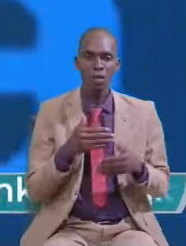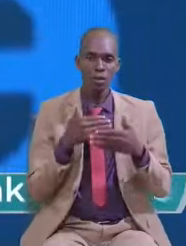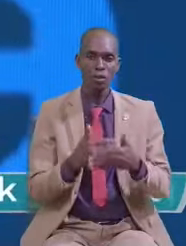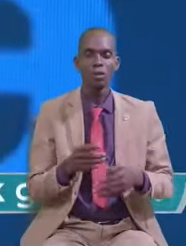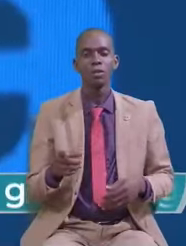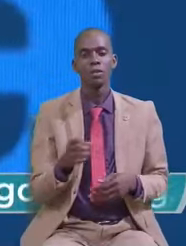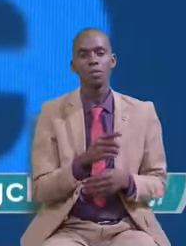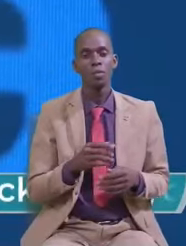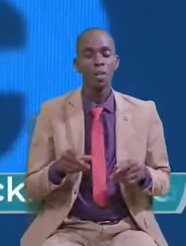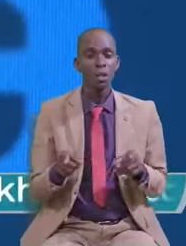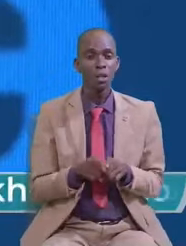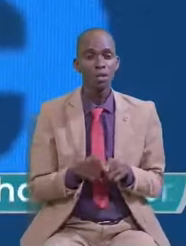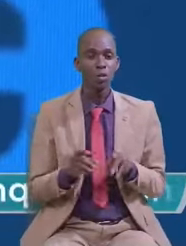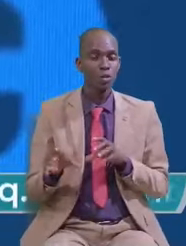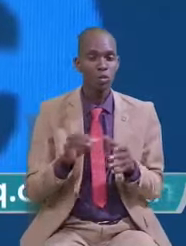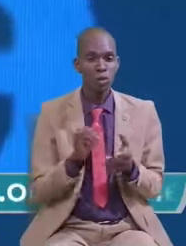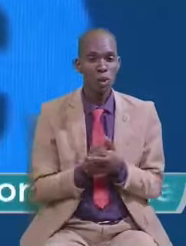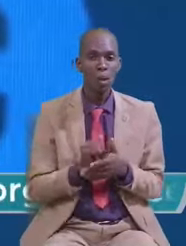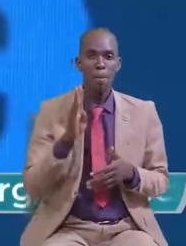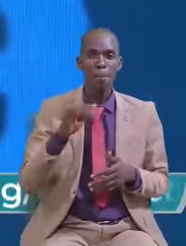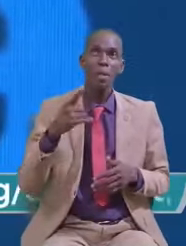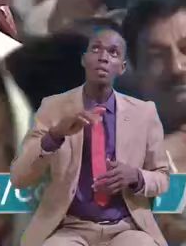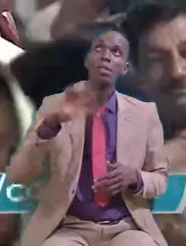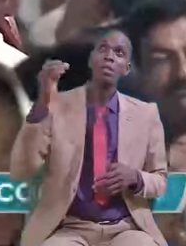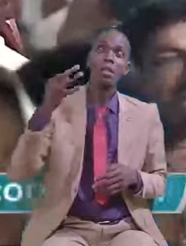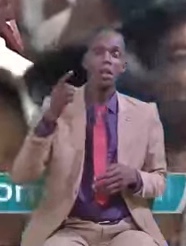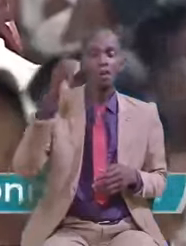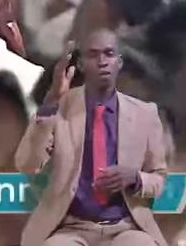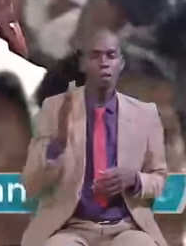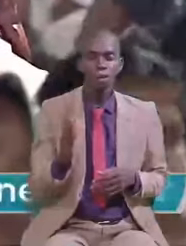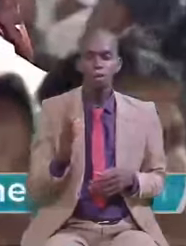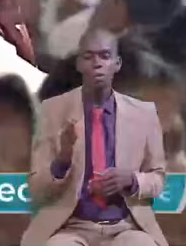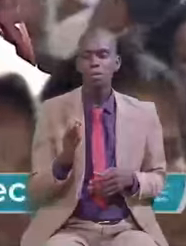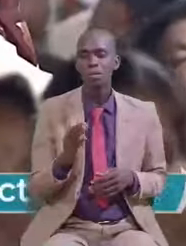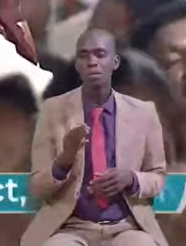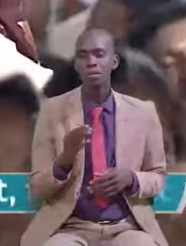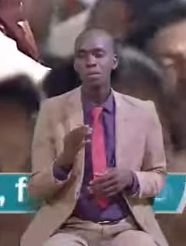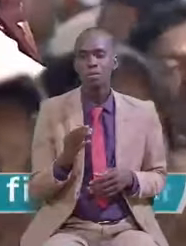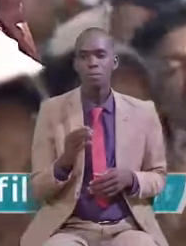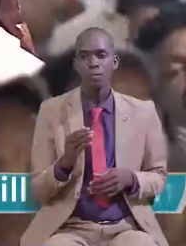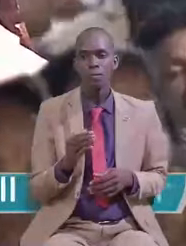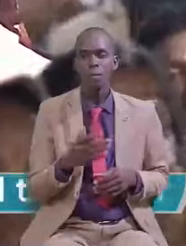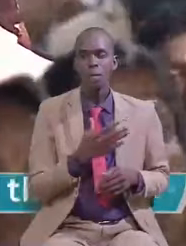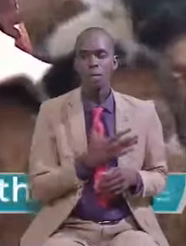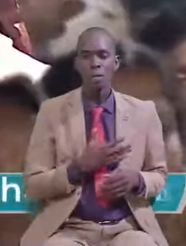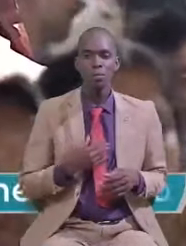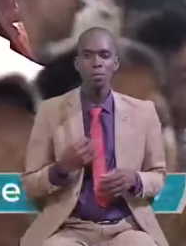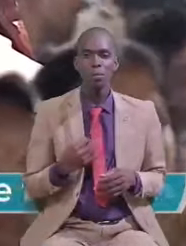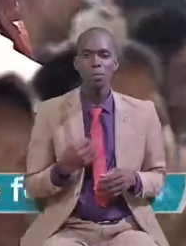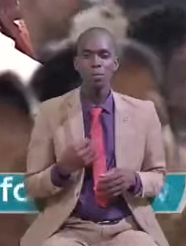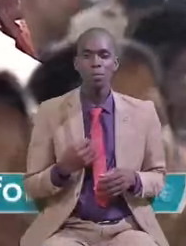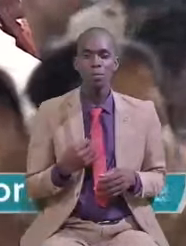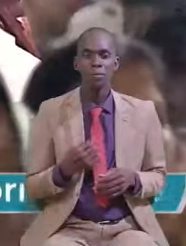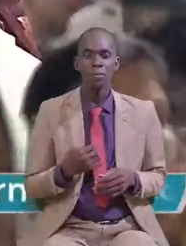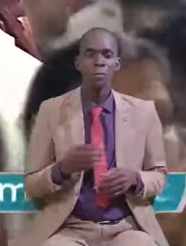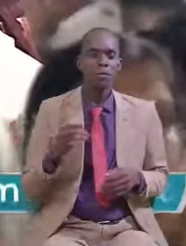Et vous allez cliquer le lien là. Vous verrez une page s'afficher. Et vous